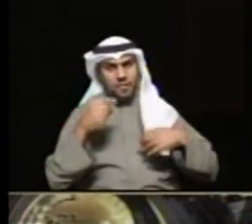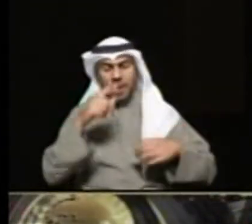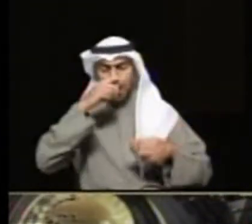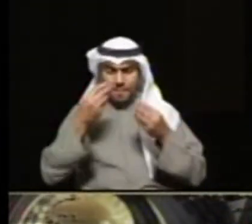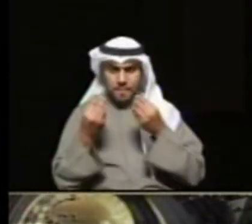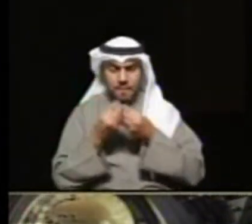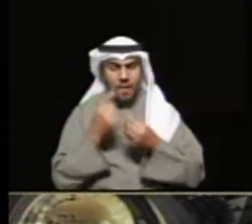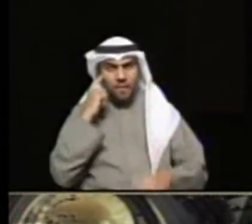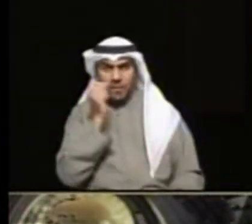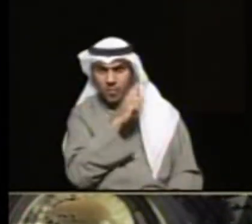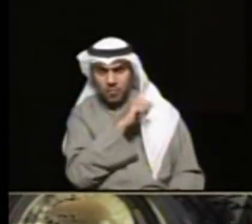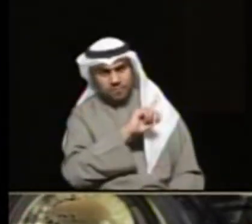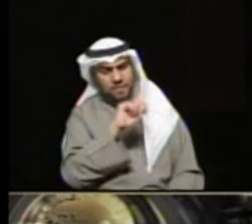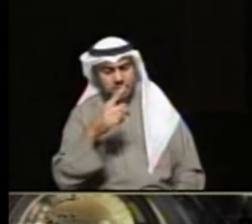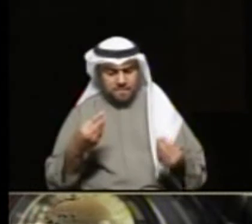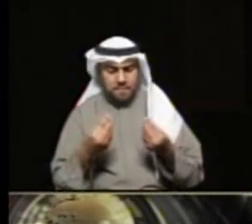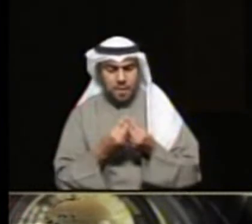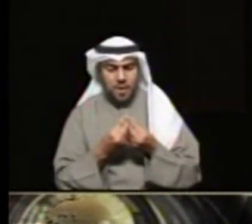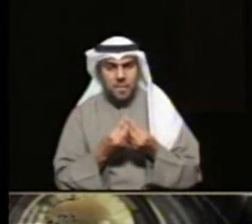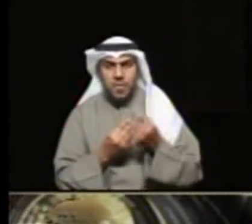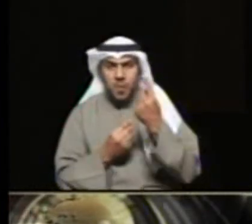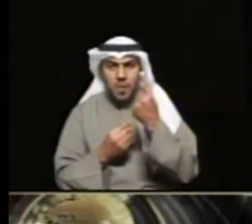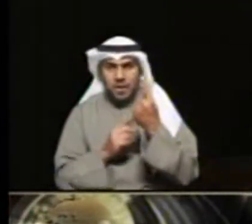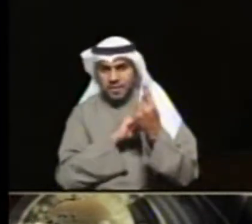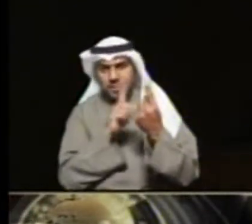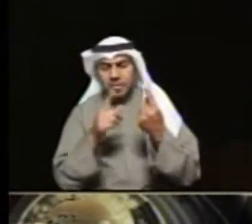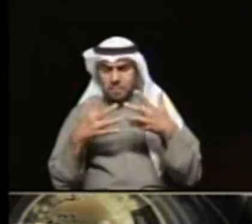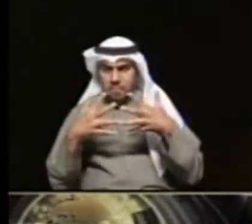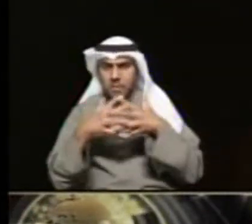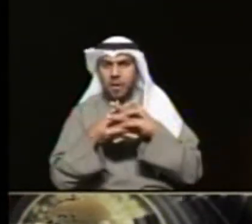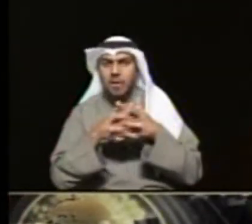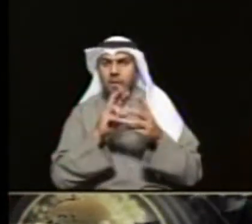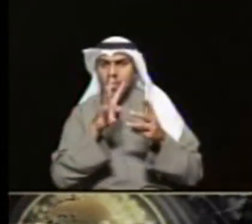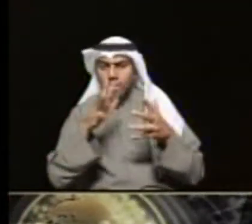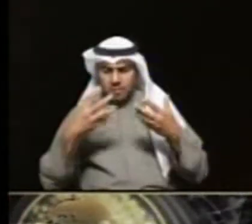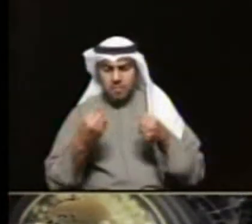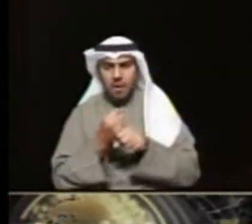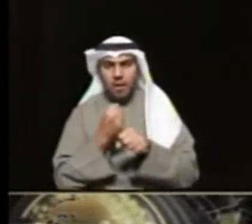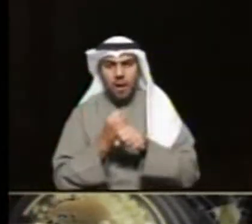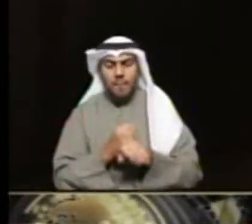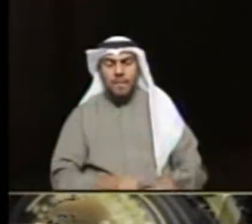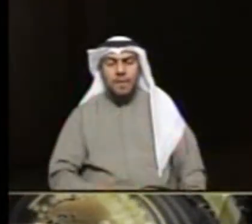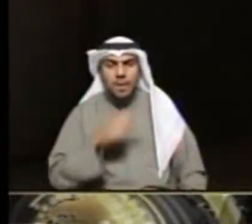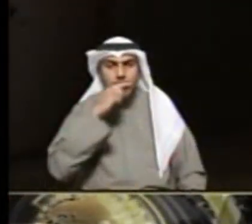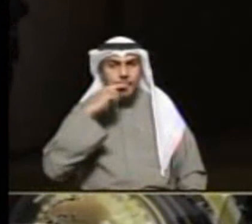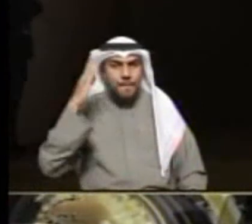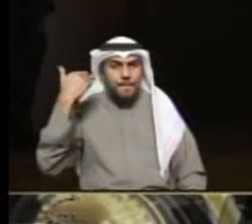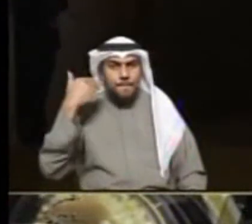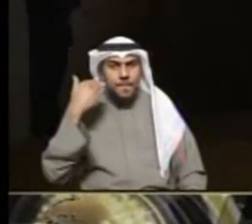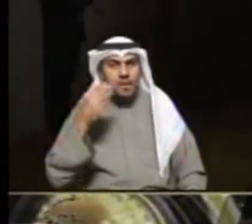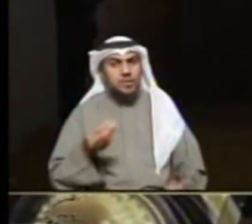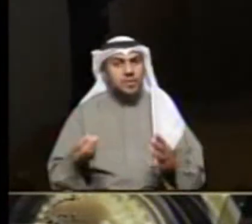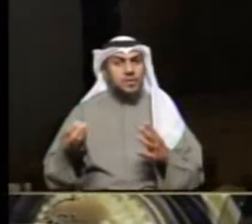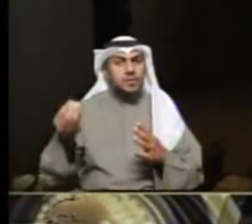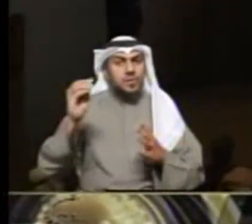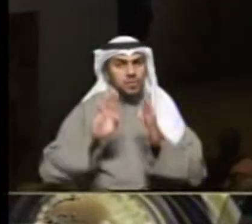نعمل منفردين. هذه فلسفة أساسية. منتدى تمكين المرأة وتعزيز دور الشباب في التنمية يترجم